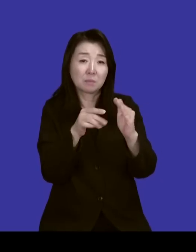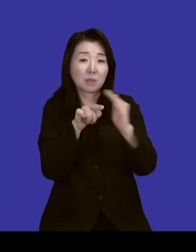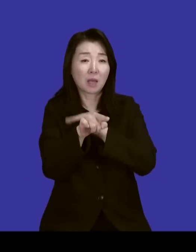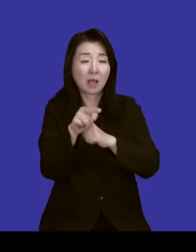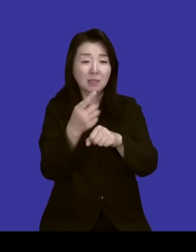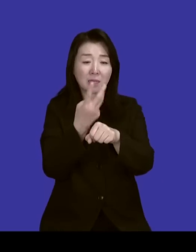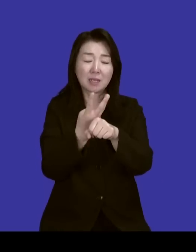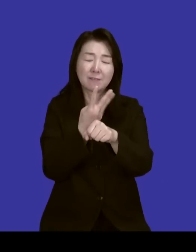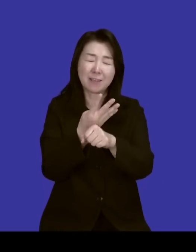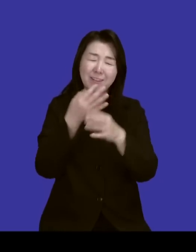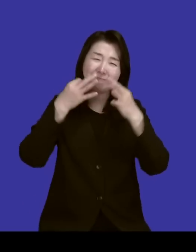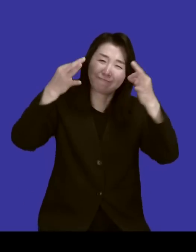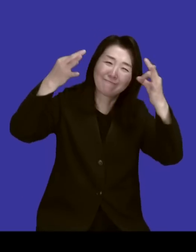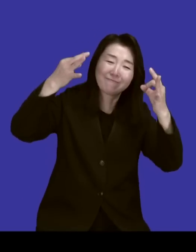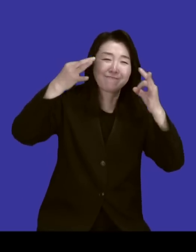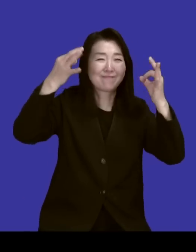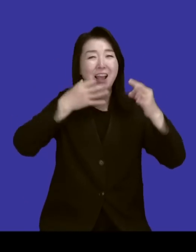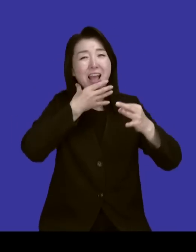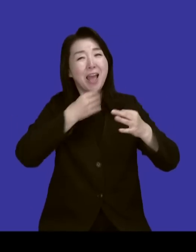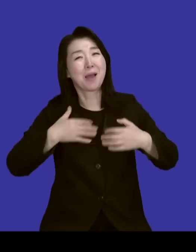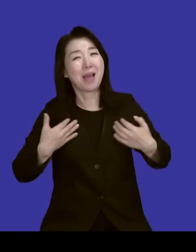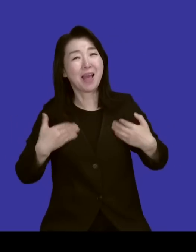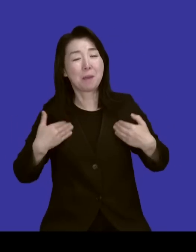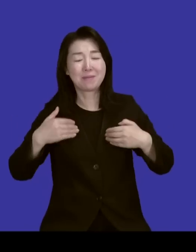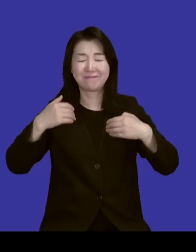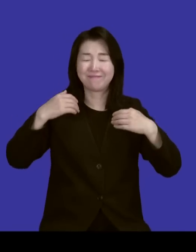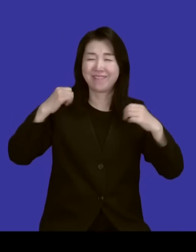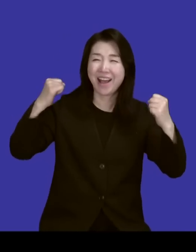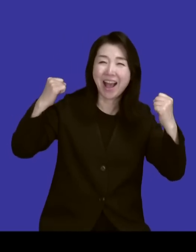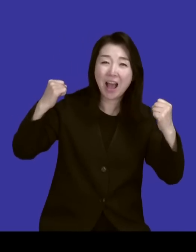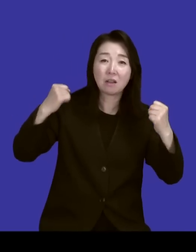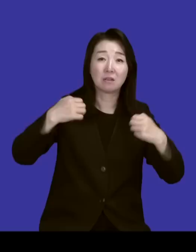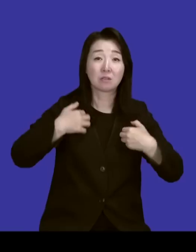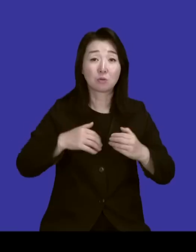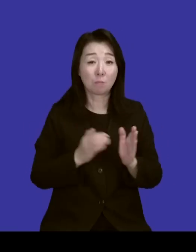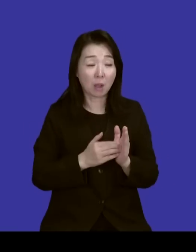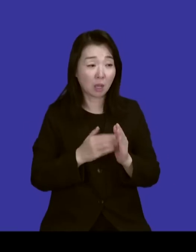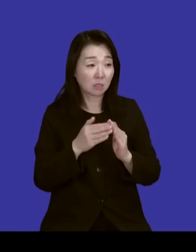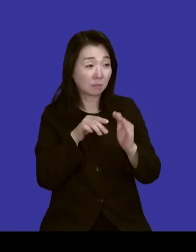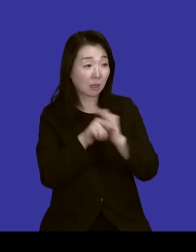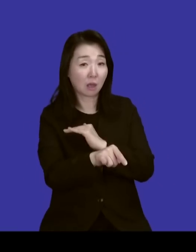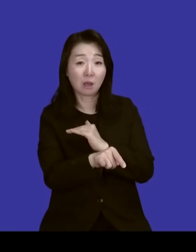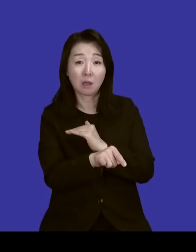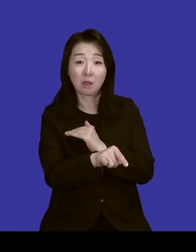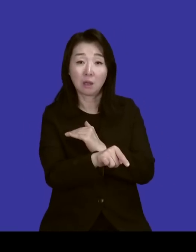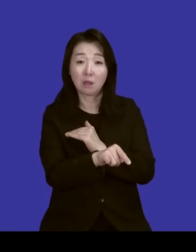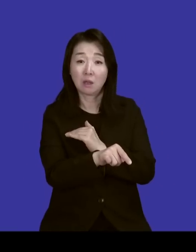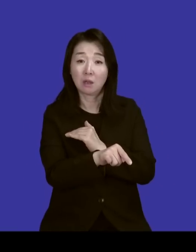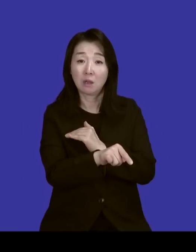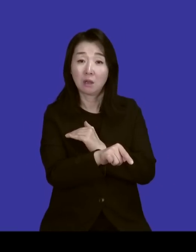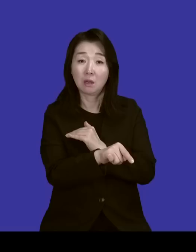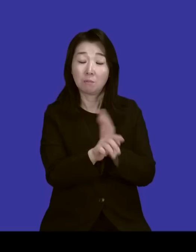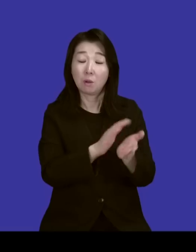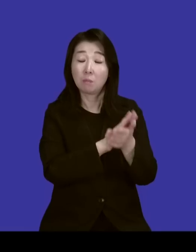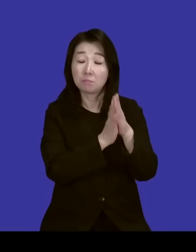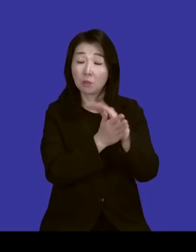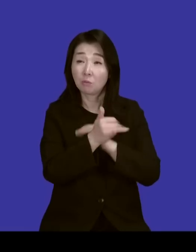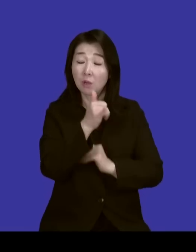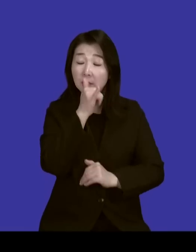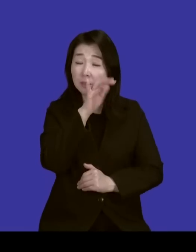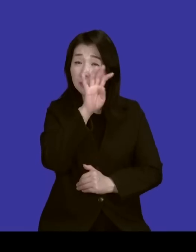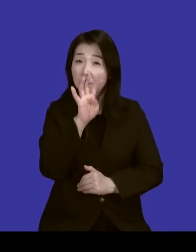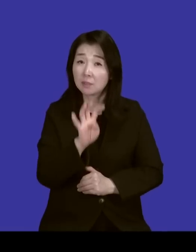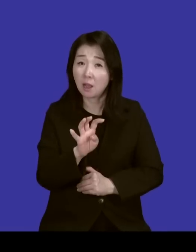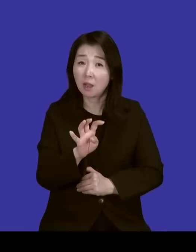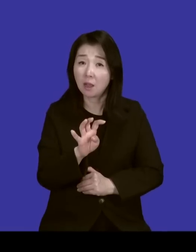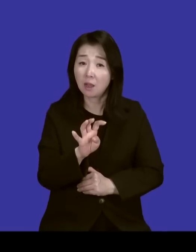소리치고 응원하고 해피하고 즐거웠는데 그렇다고 집에 가서 살 어떤 변화가 있을까?